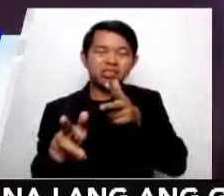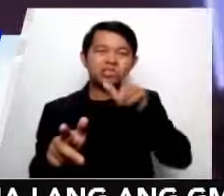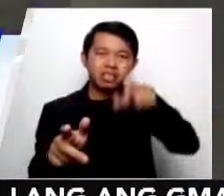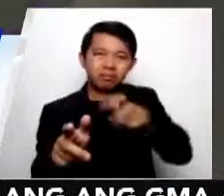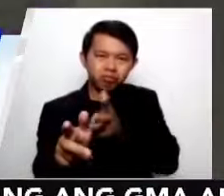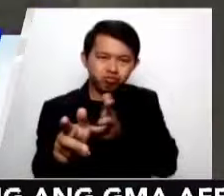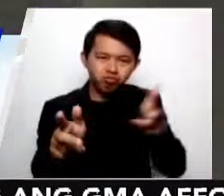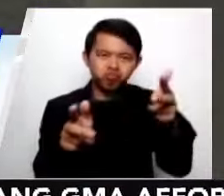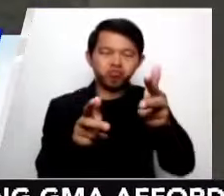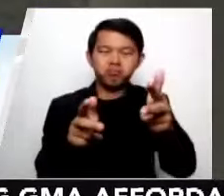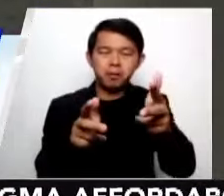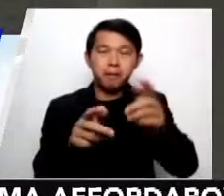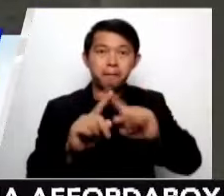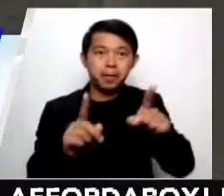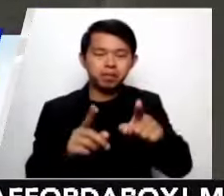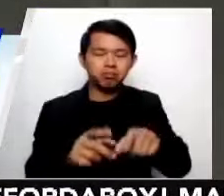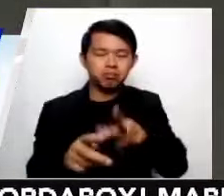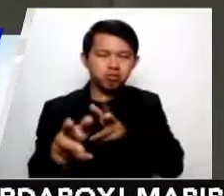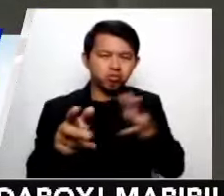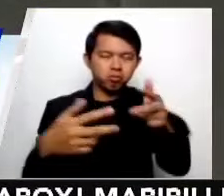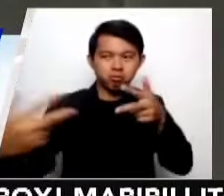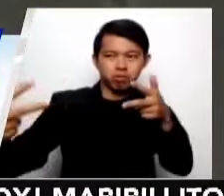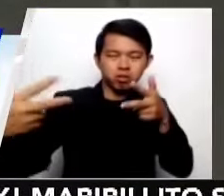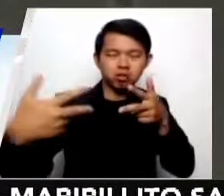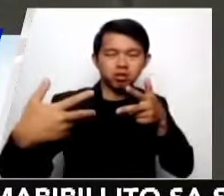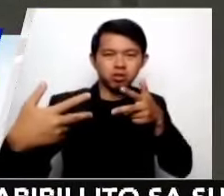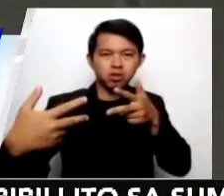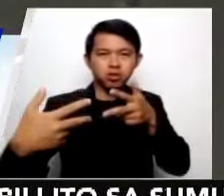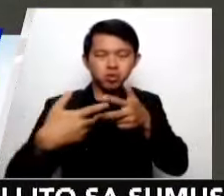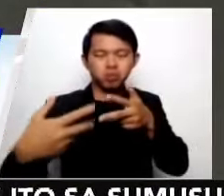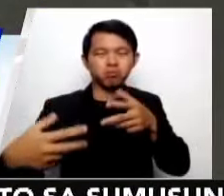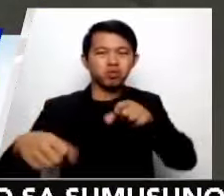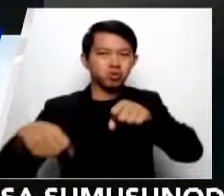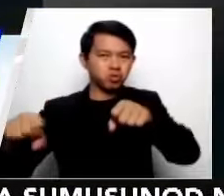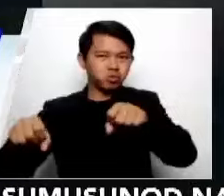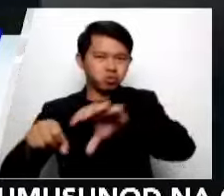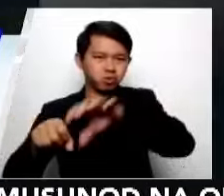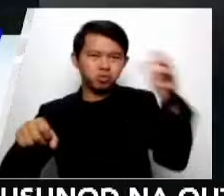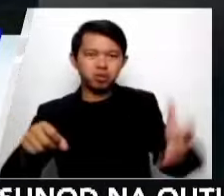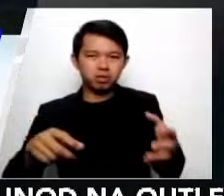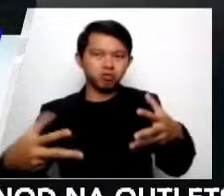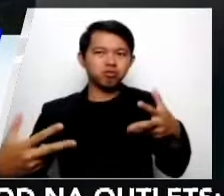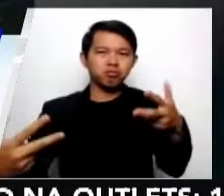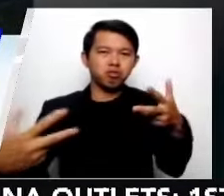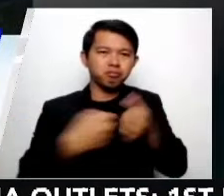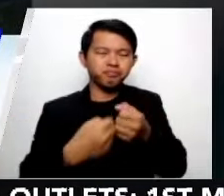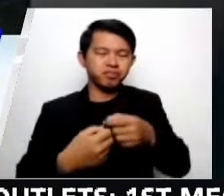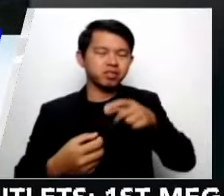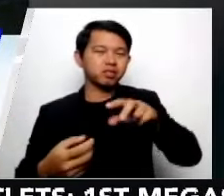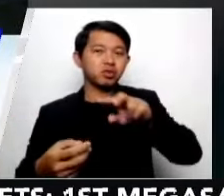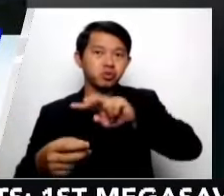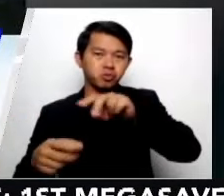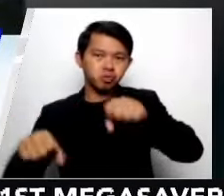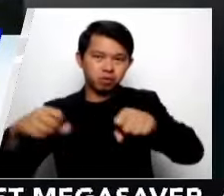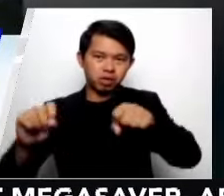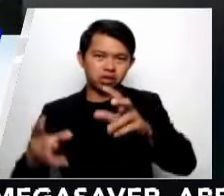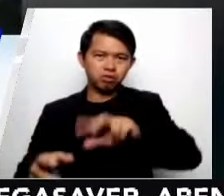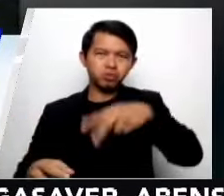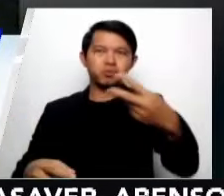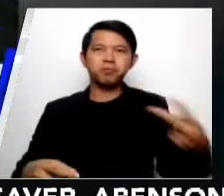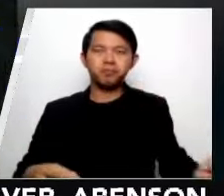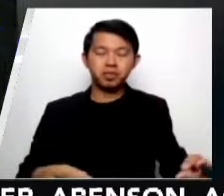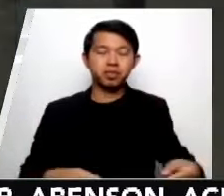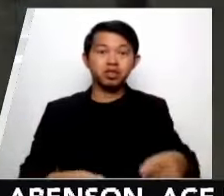Pero nabangga niya ang tricycle. Tumilapo ng rider sa kabilang lane. Sakto naman, napaparating ang van na hindi na